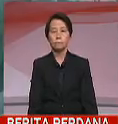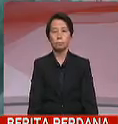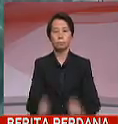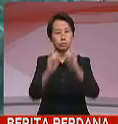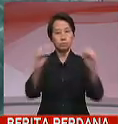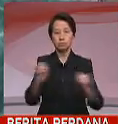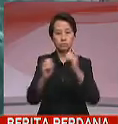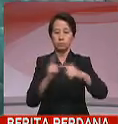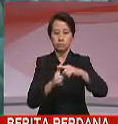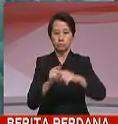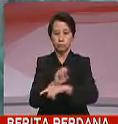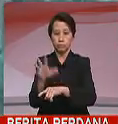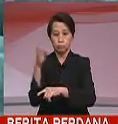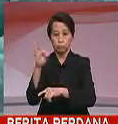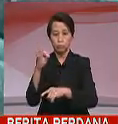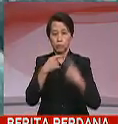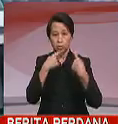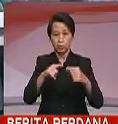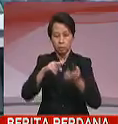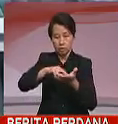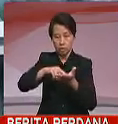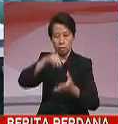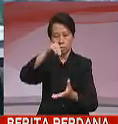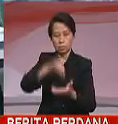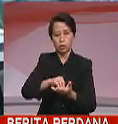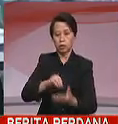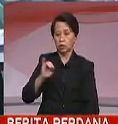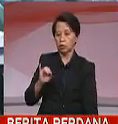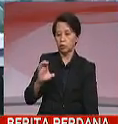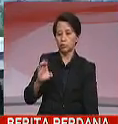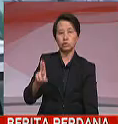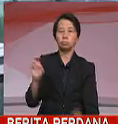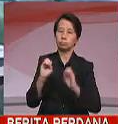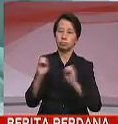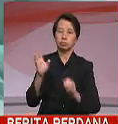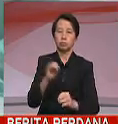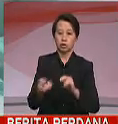Tiada kes positif COVID-19 yang sedang dirawat di unit rawatan rapi ICU